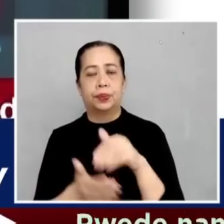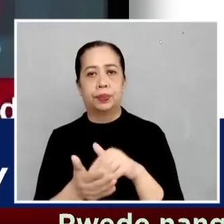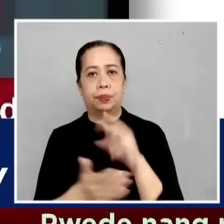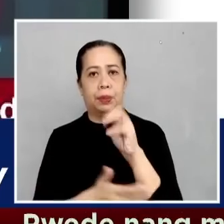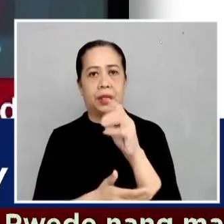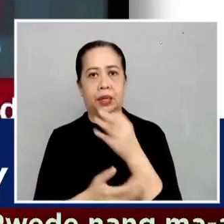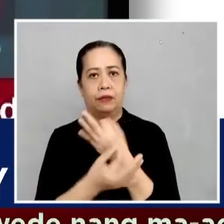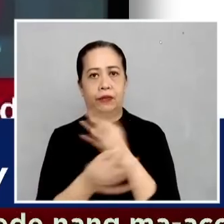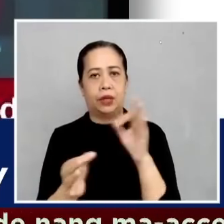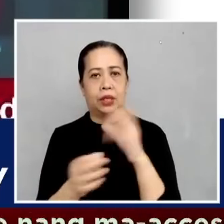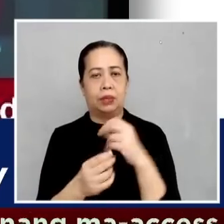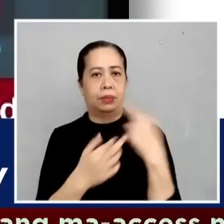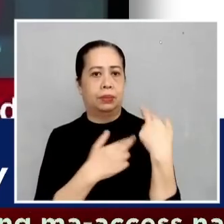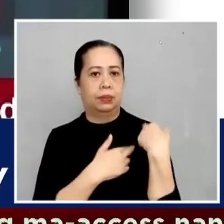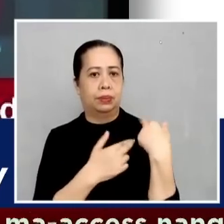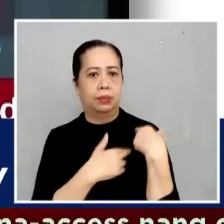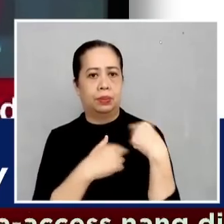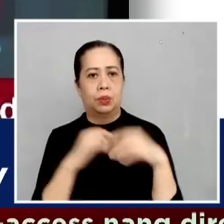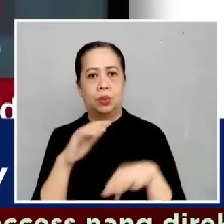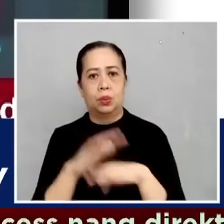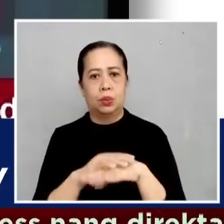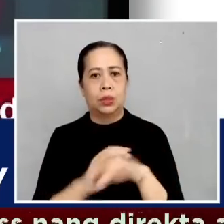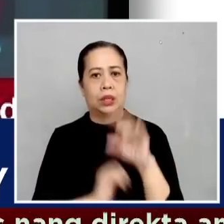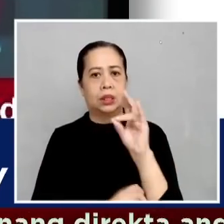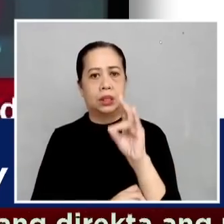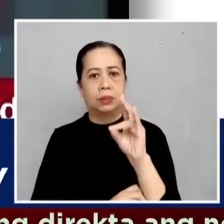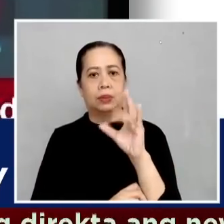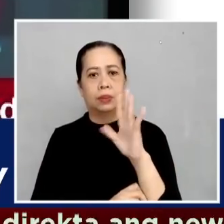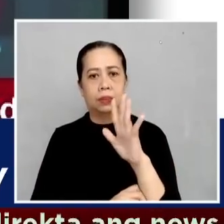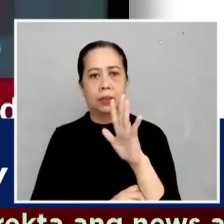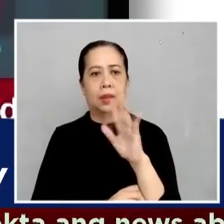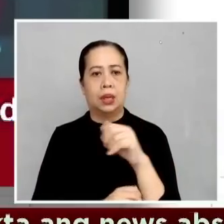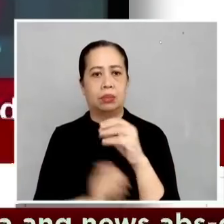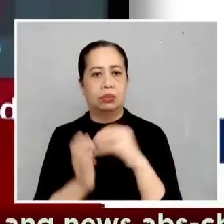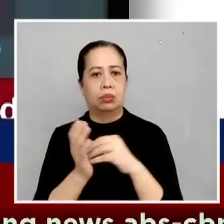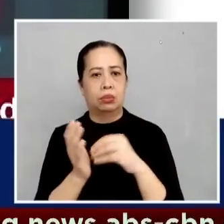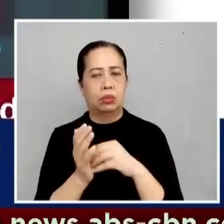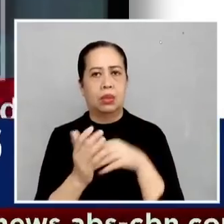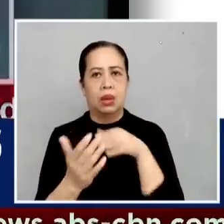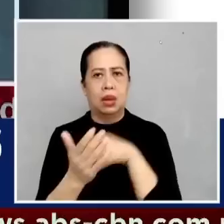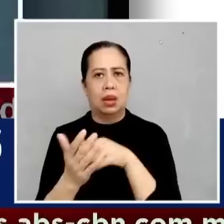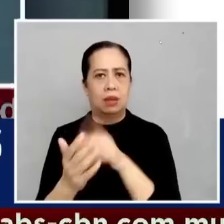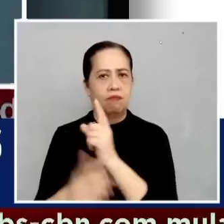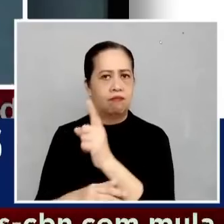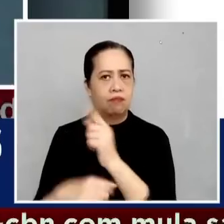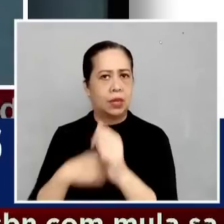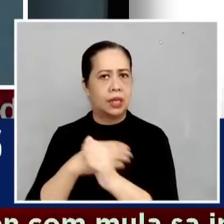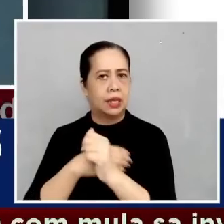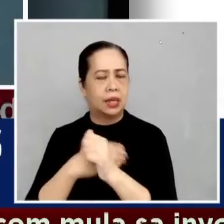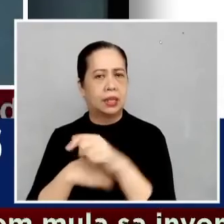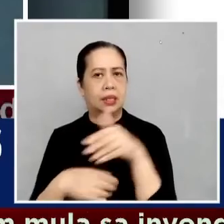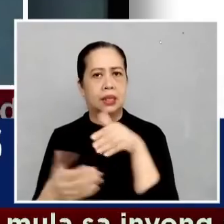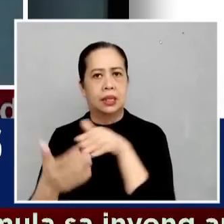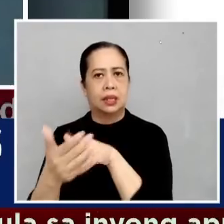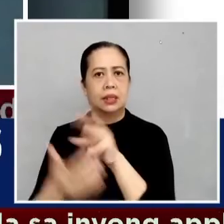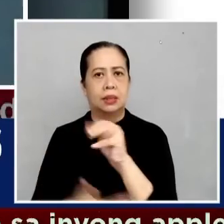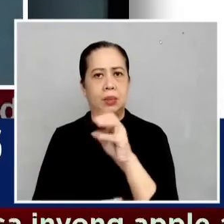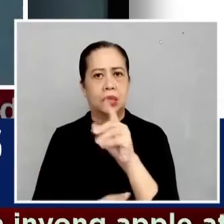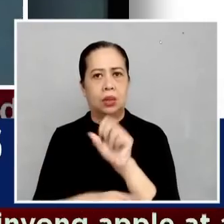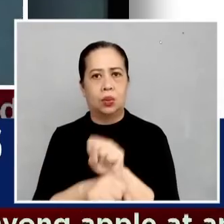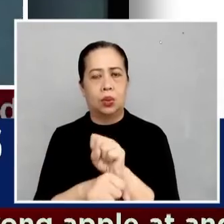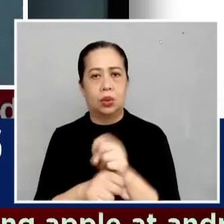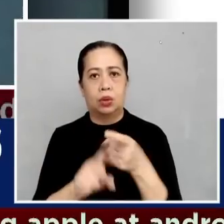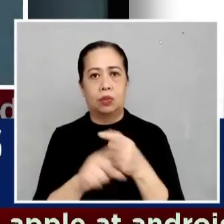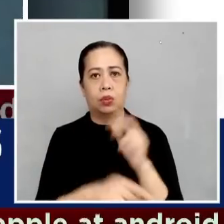and Responsibility, umabot sa 75 ang naitalang pag-atake at banta laban sa mga media workers mula June